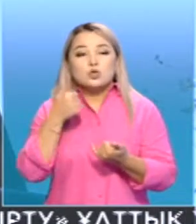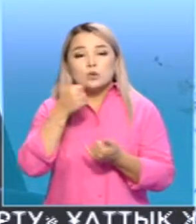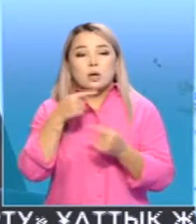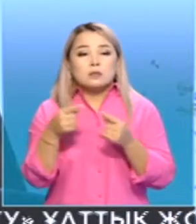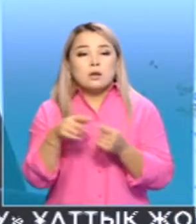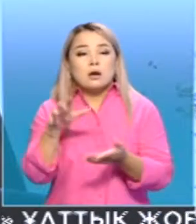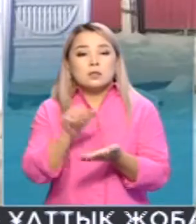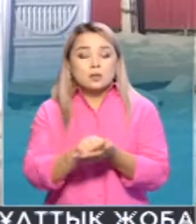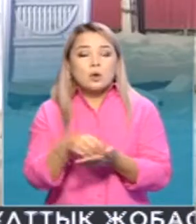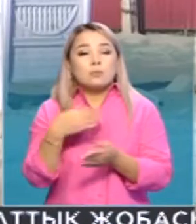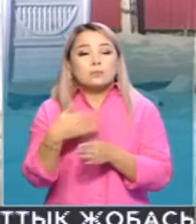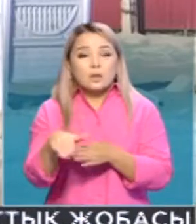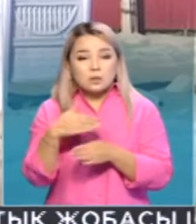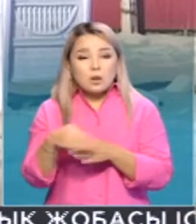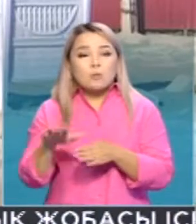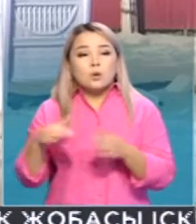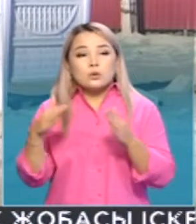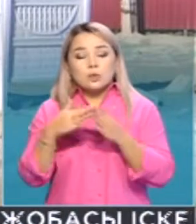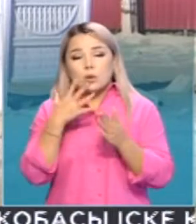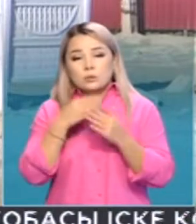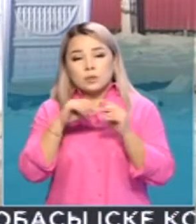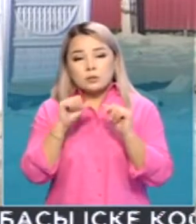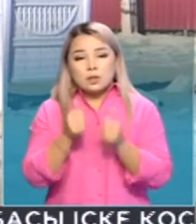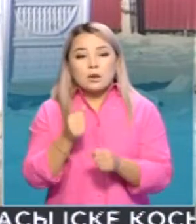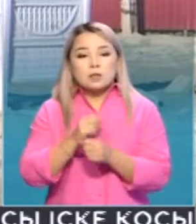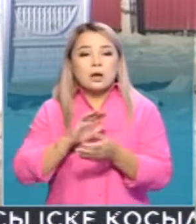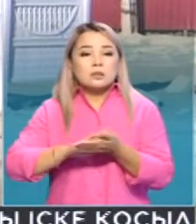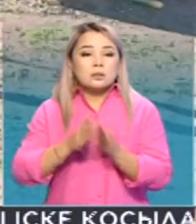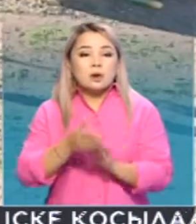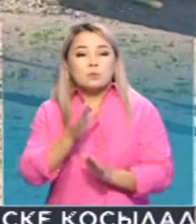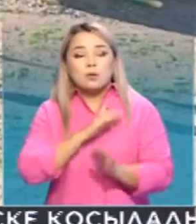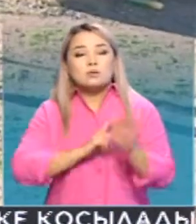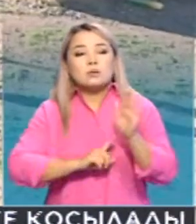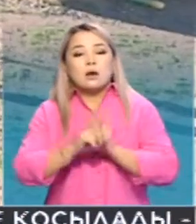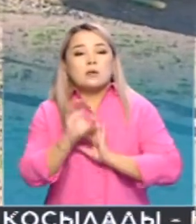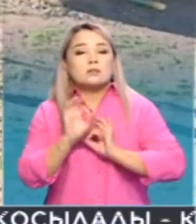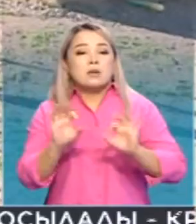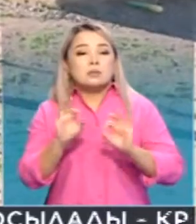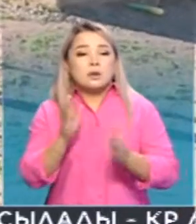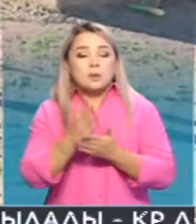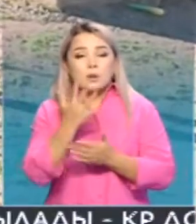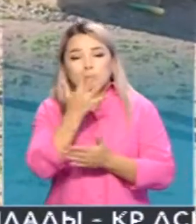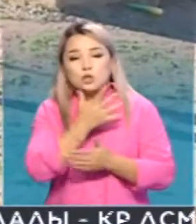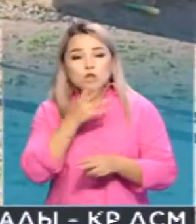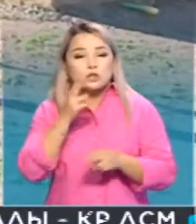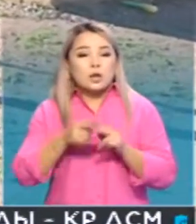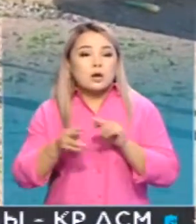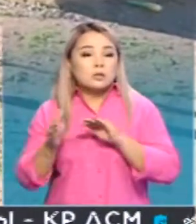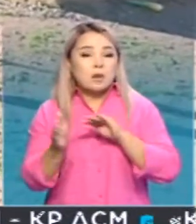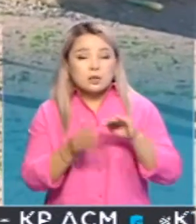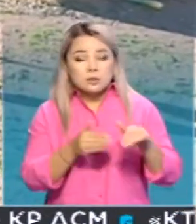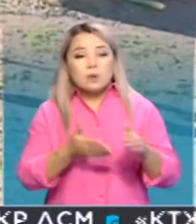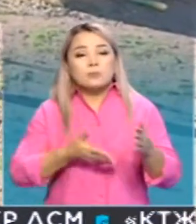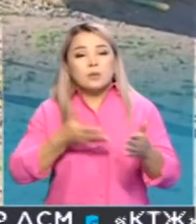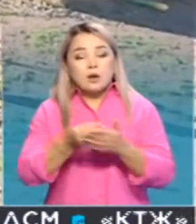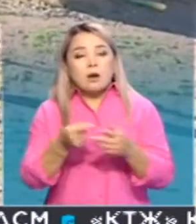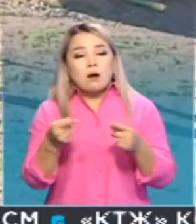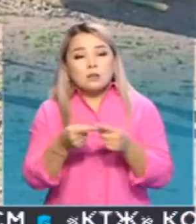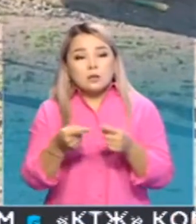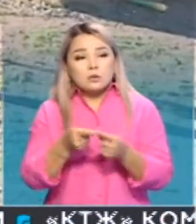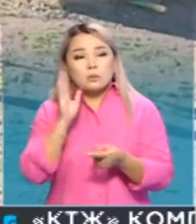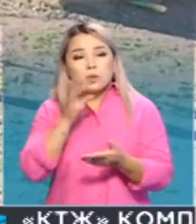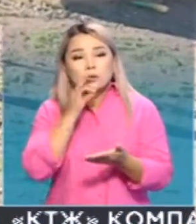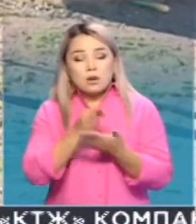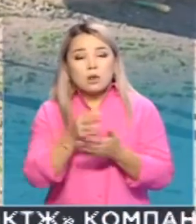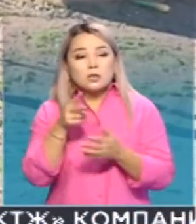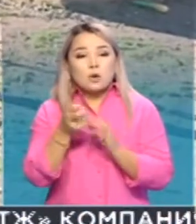жалдау құнын үзбей төлесе, кейін баспана меншікке өтеді деген келісім болған. 5 жылдан кейін документін береміз деді, 5 жылға дейін арендасын төлеп тұрасыздар деді.